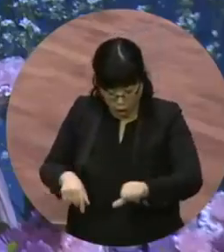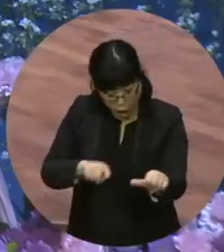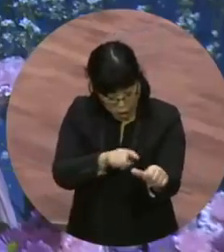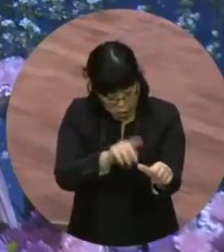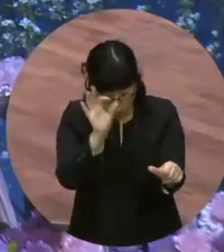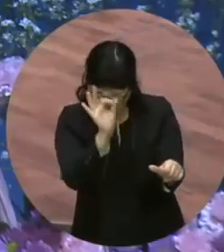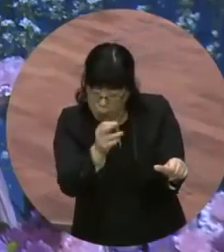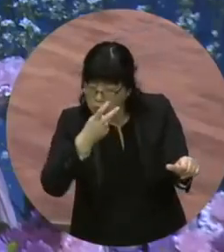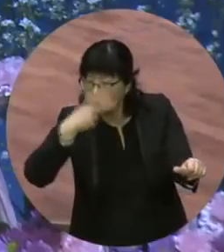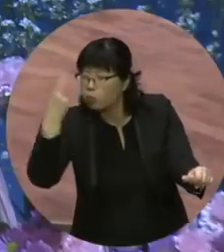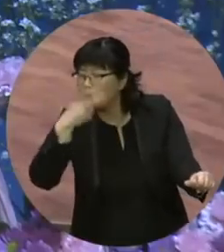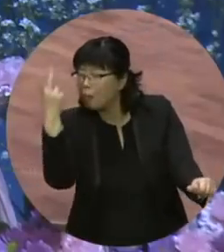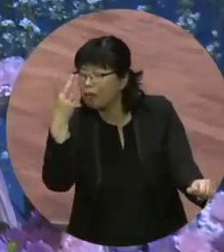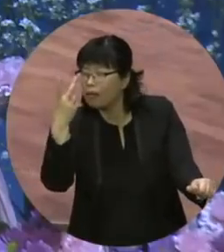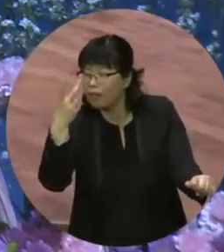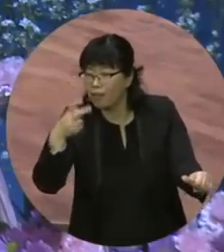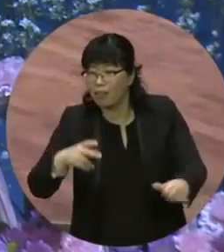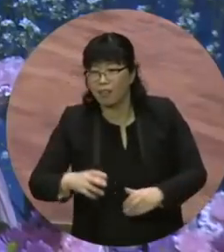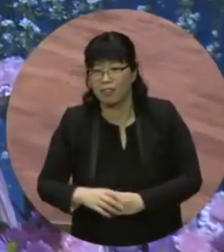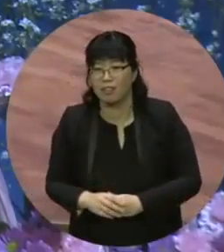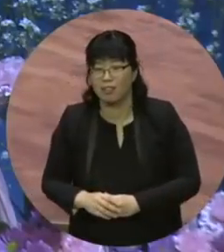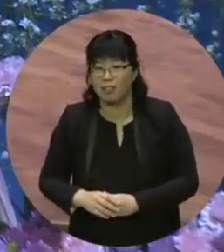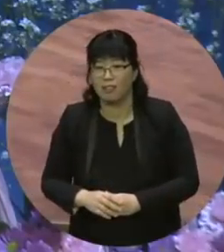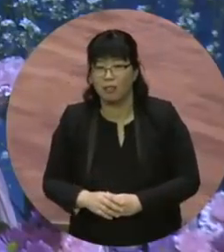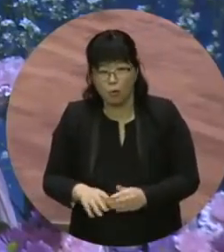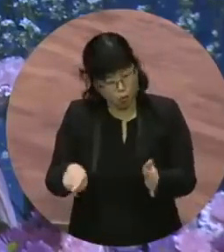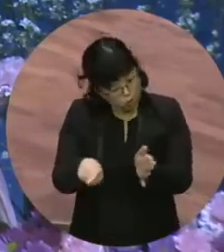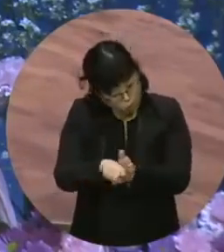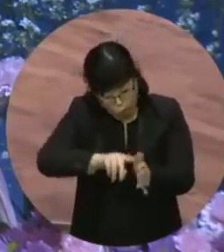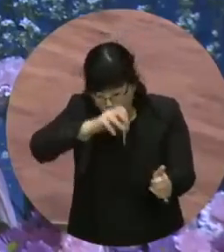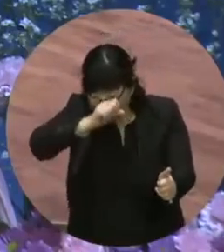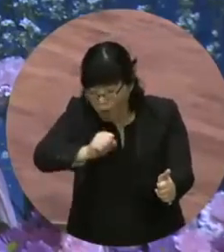신앙이 너무 좋아. 어려서부터 지금까지.